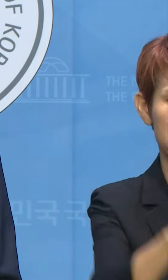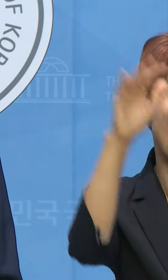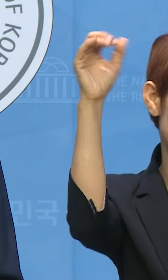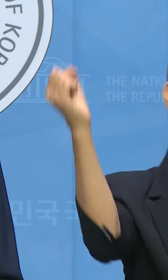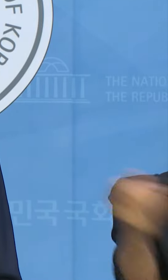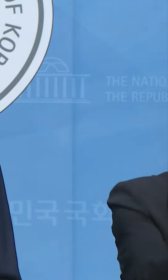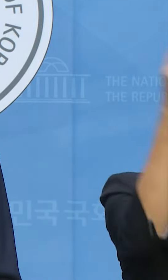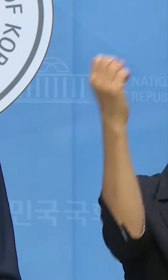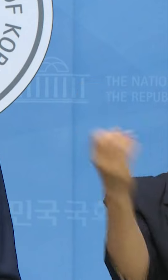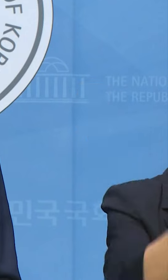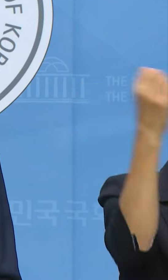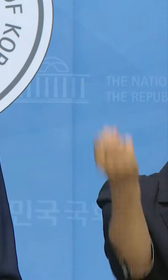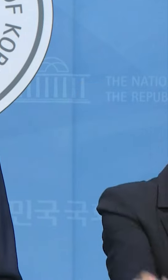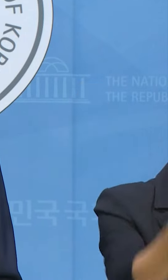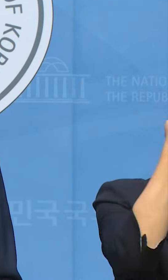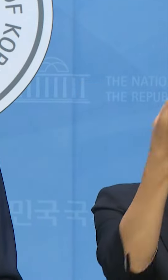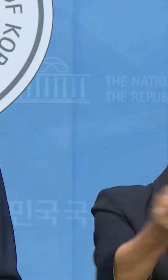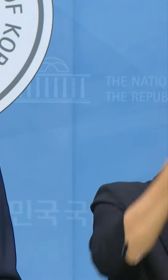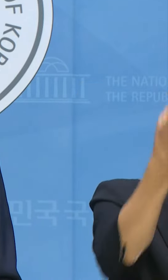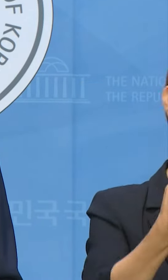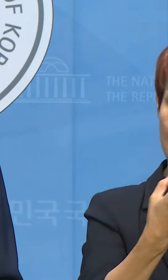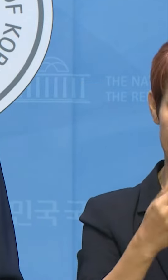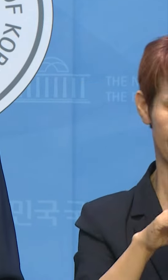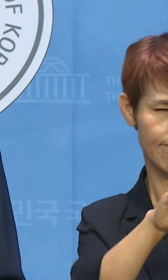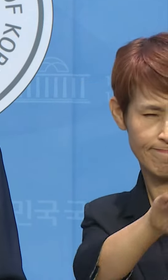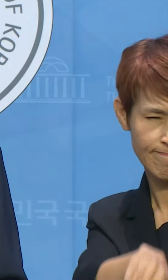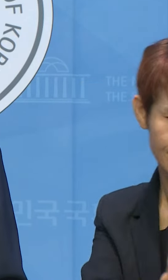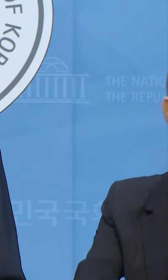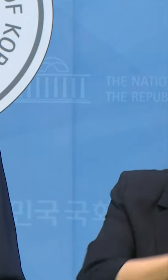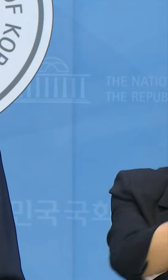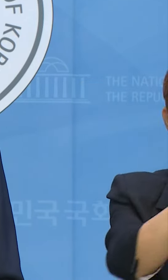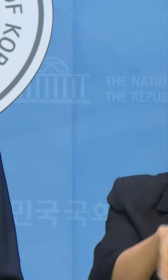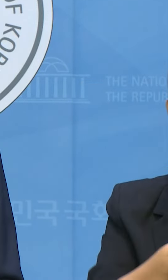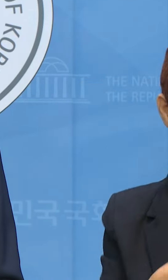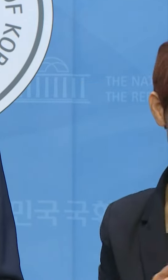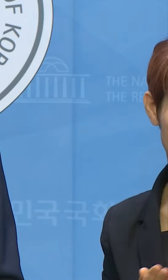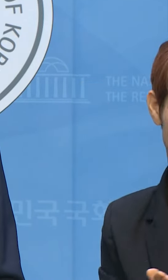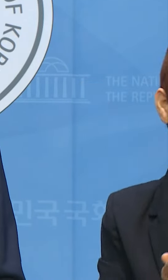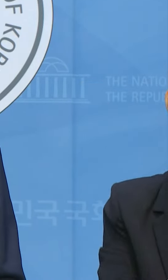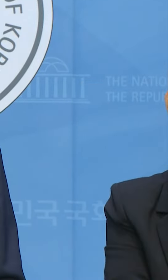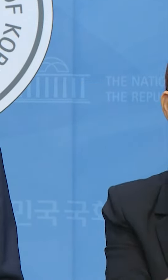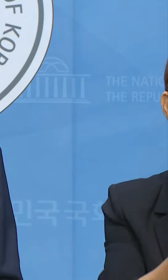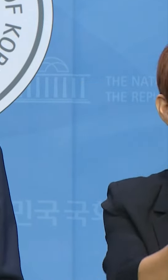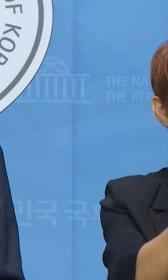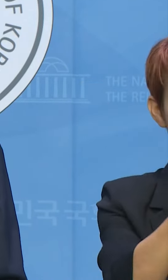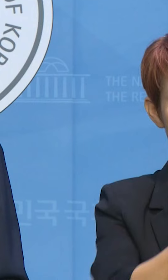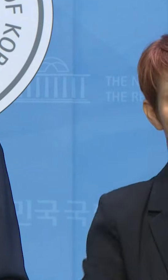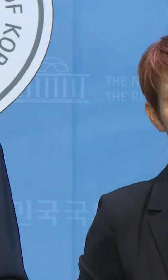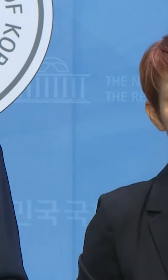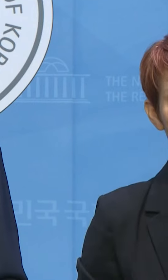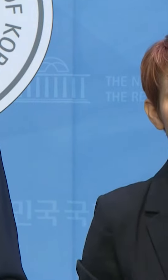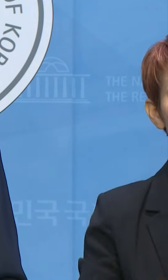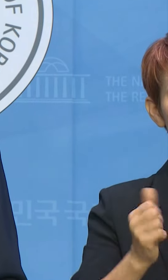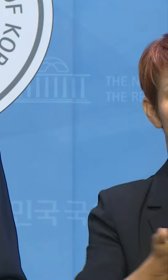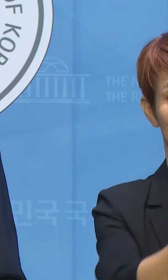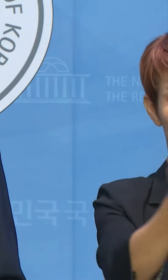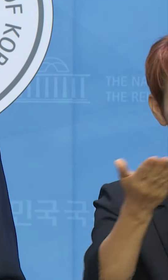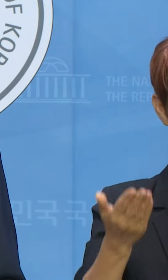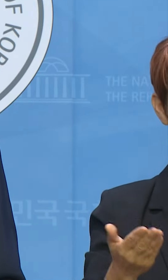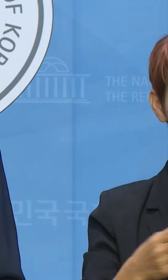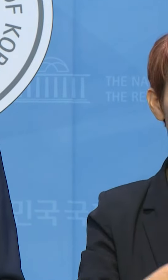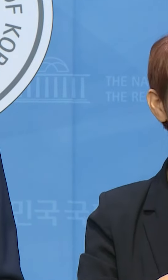파도를 뒤집어쓰며 길을 찾는 일을 자임하고 합니다 존경하는 국민 여러분